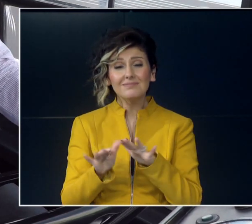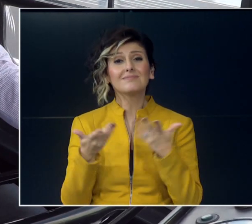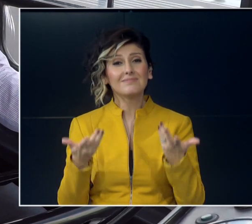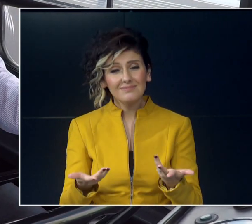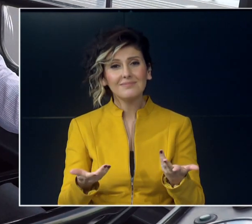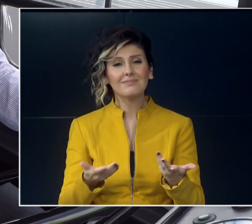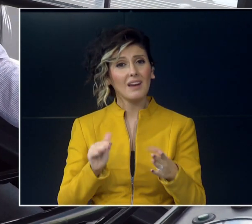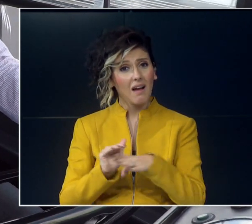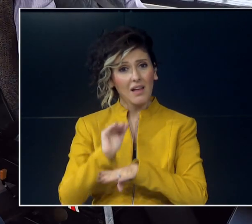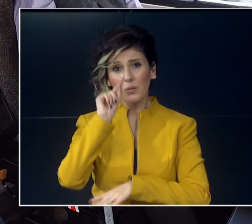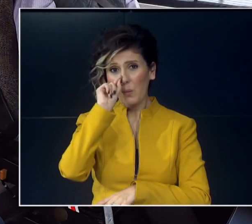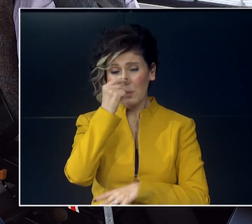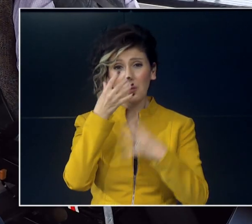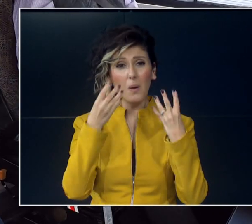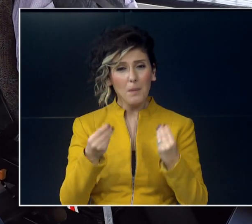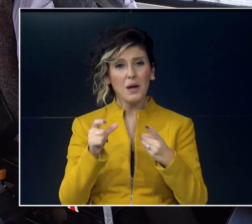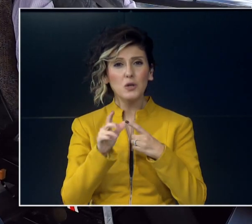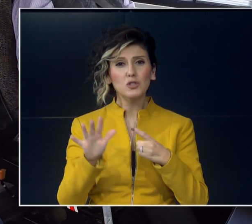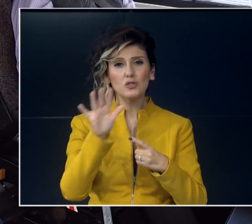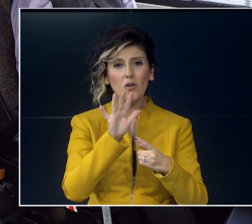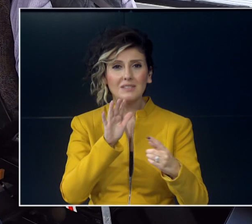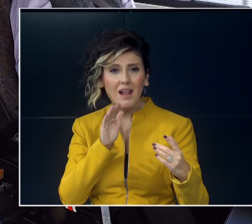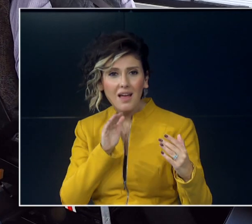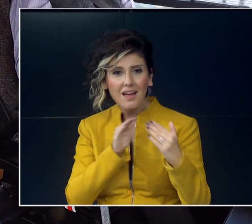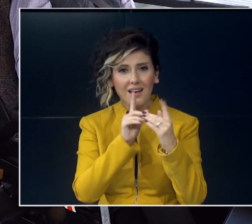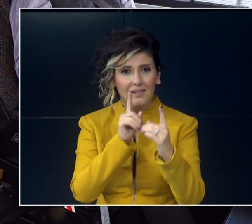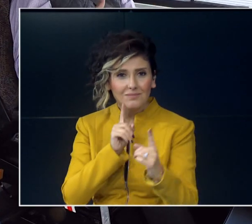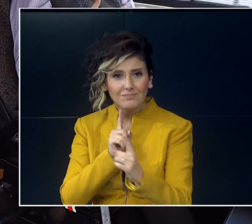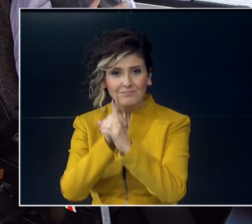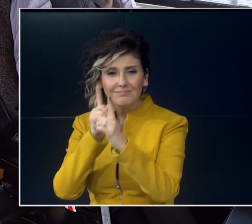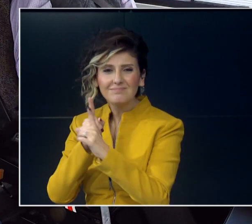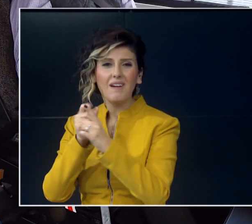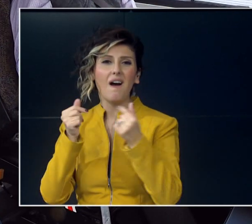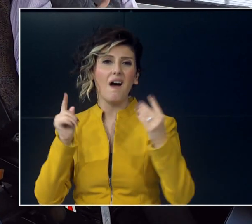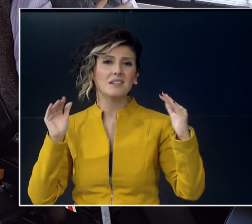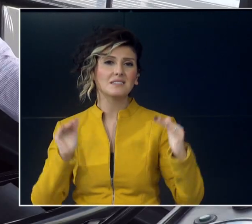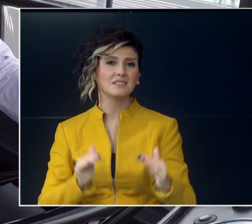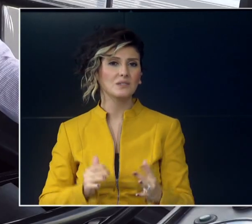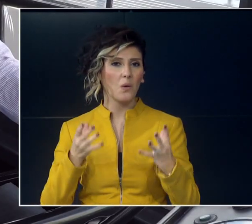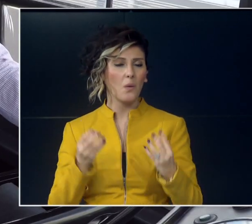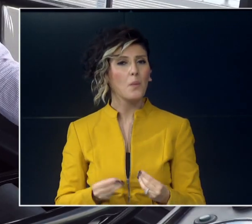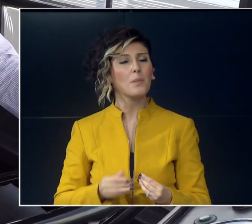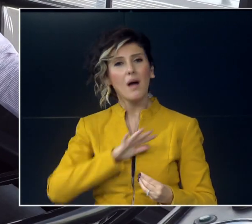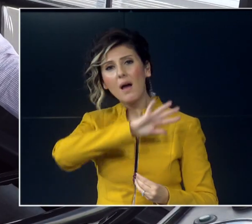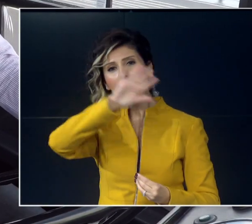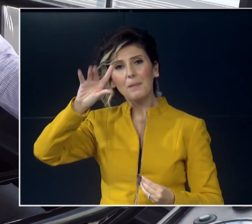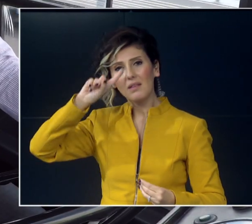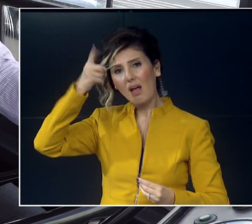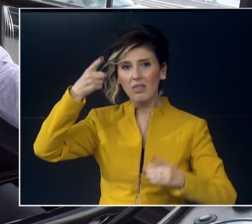hayatı kolaylaştırıyor ama sosyalleşme de azalıyor. Herkes